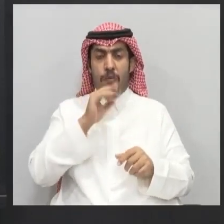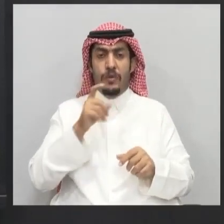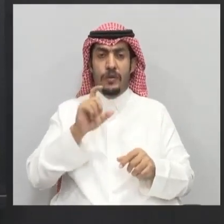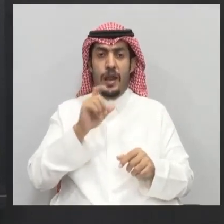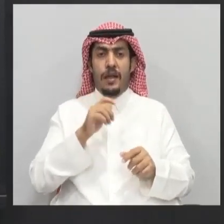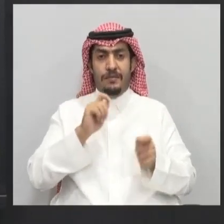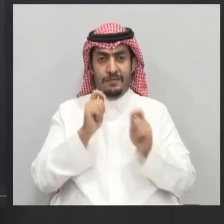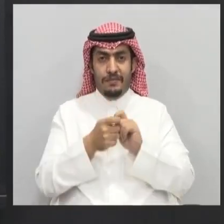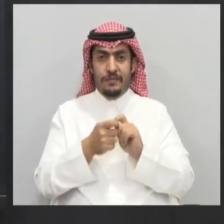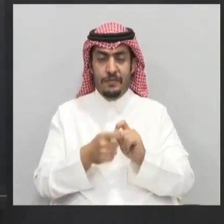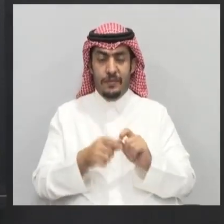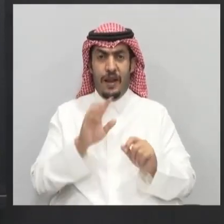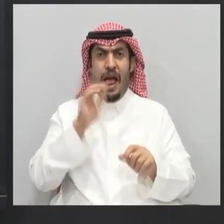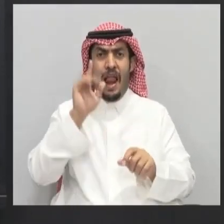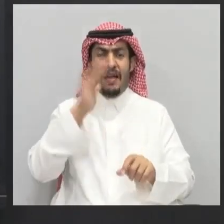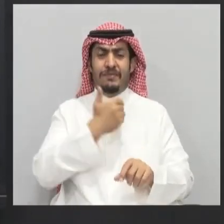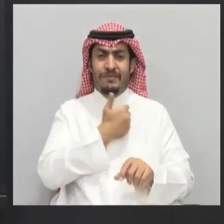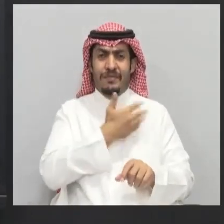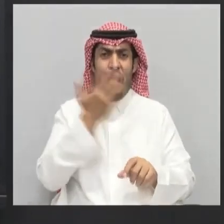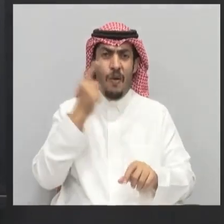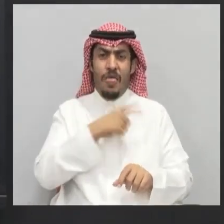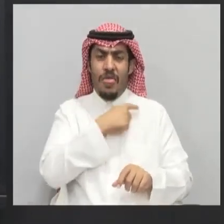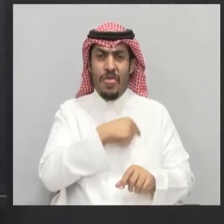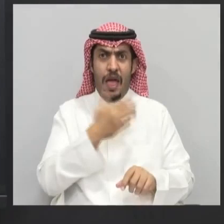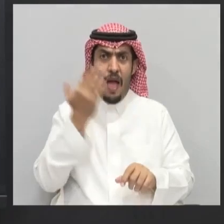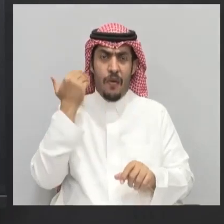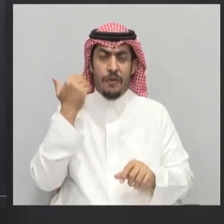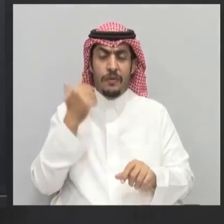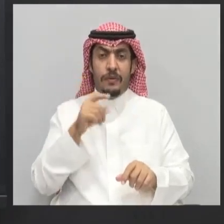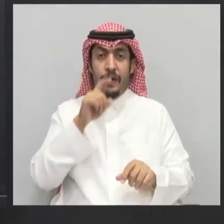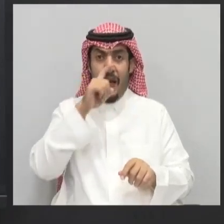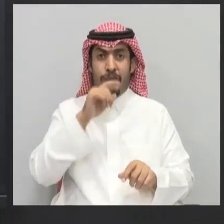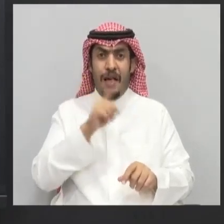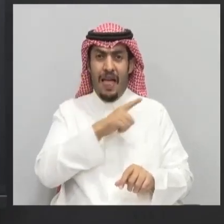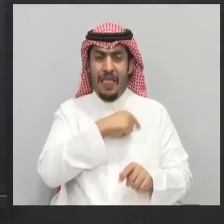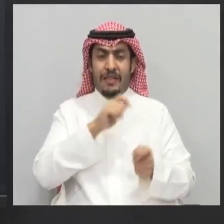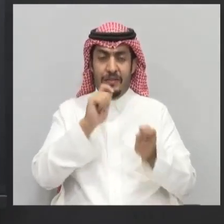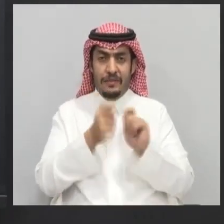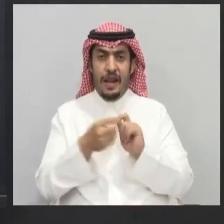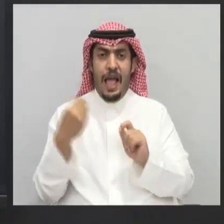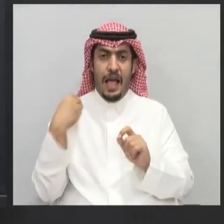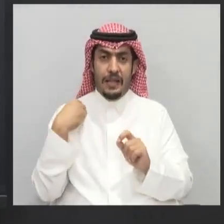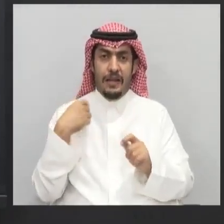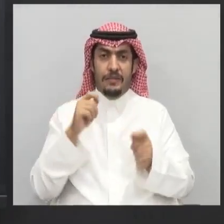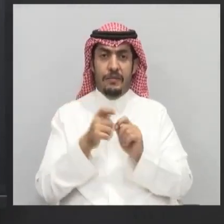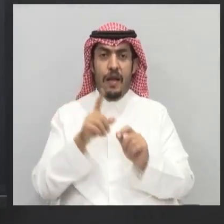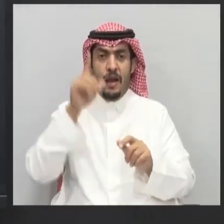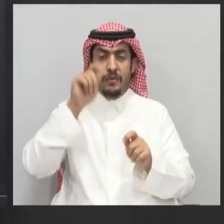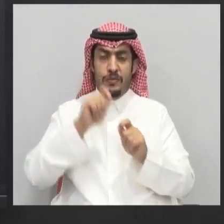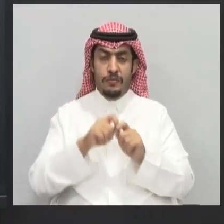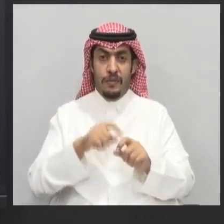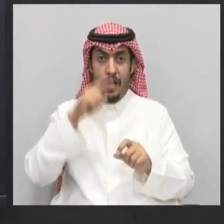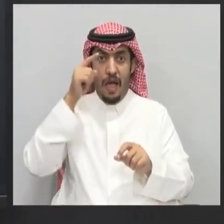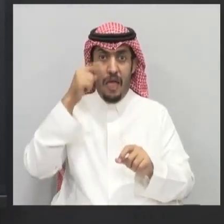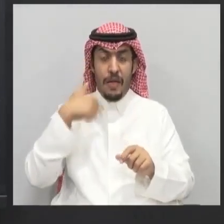يجب ما قبله يعني يكفر الله عنا كل ما مضى بل يبدل سيئاته حسنات وهذا من فضل الله سبحانه